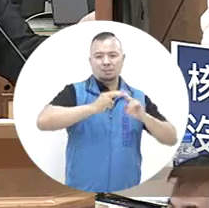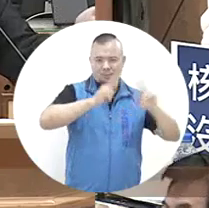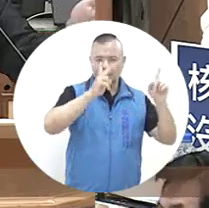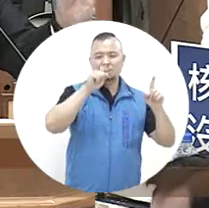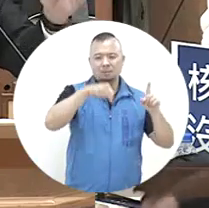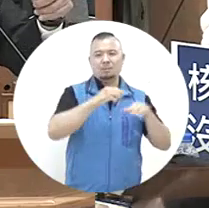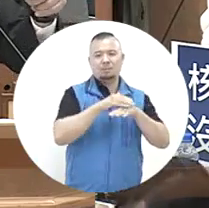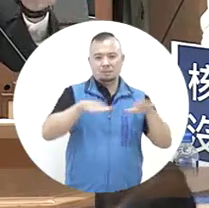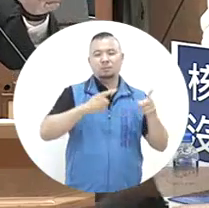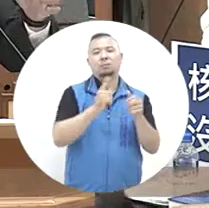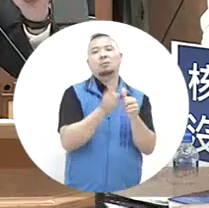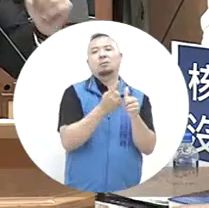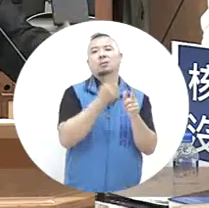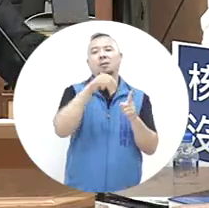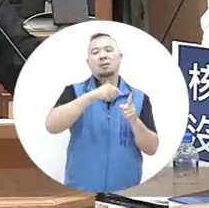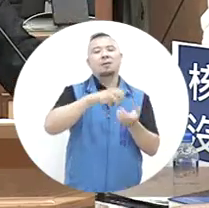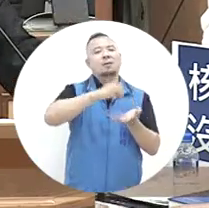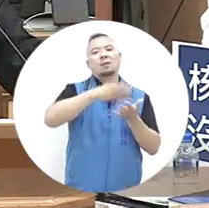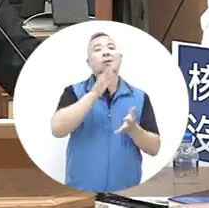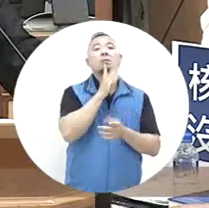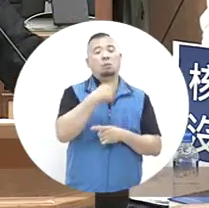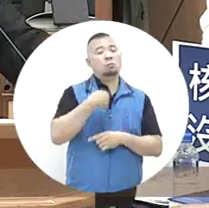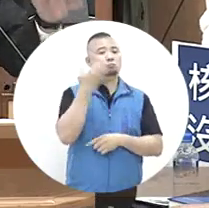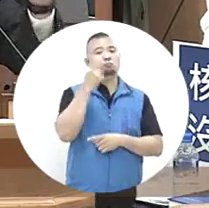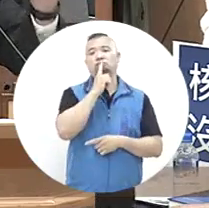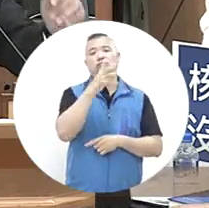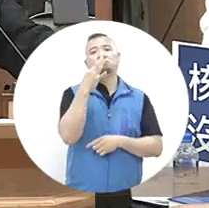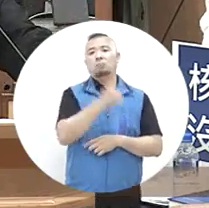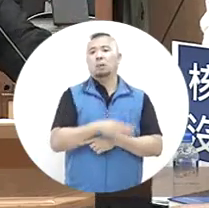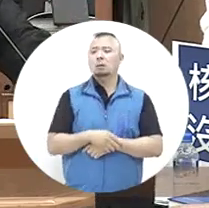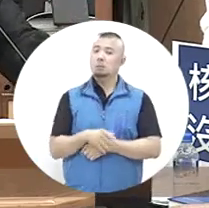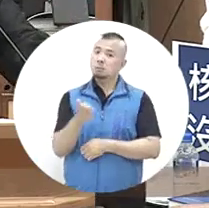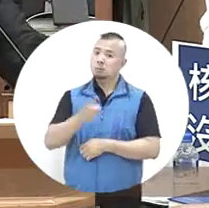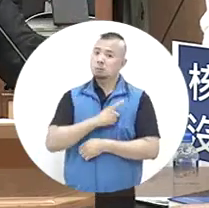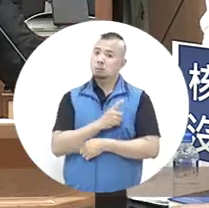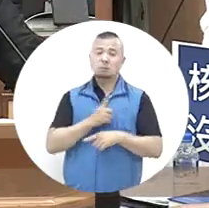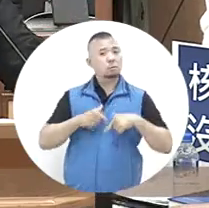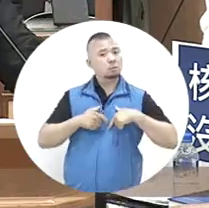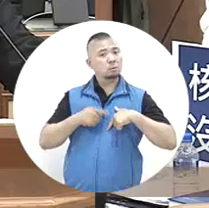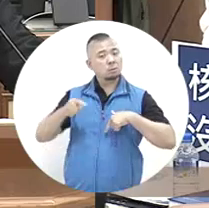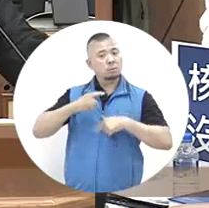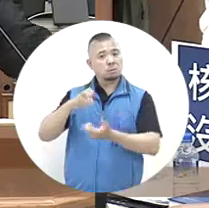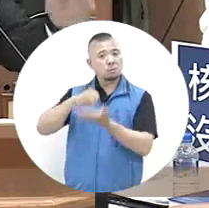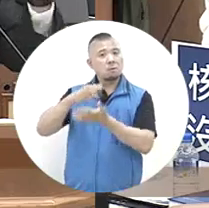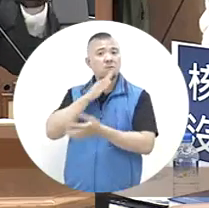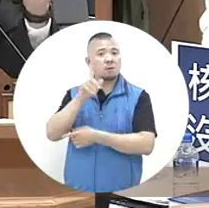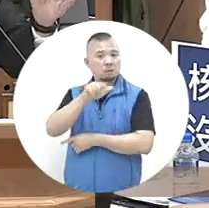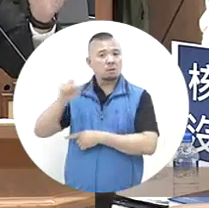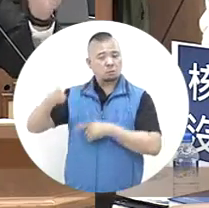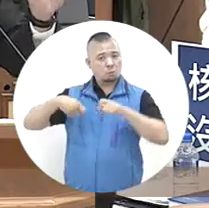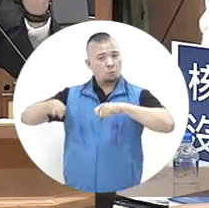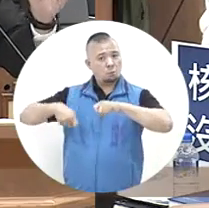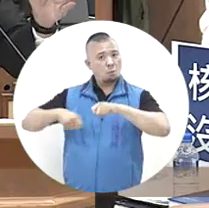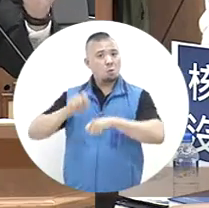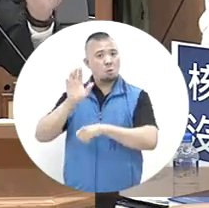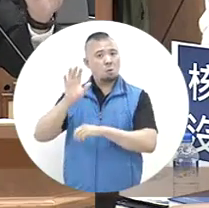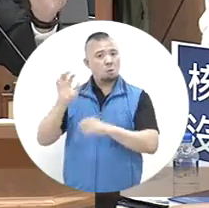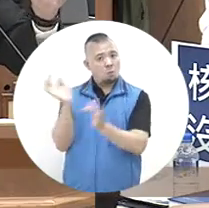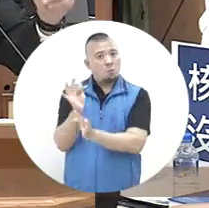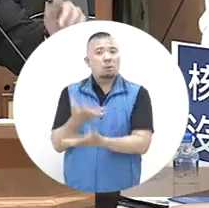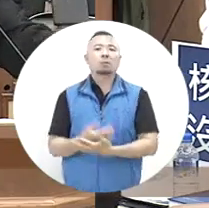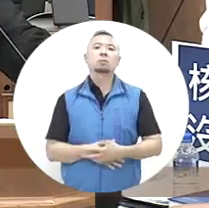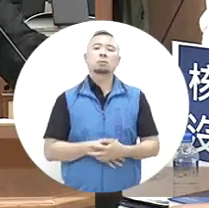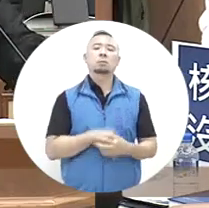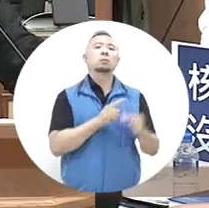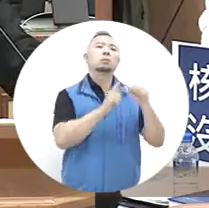安做好，核废料出来，我已经讲过了啊。 那你在你的心中核废料做好了吗？ 核废料目前到现在为止，中央还没处